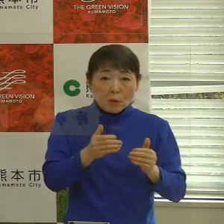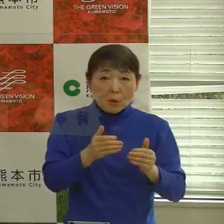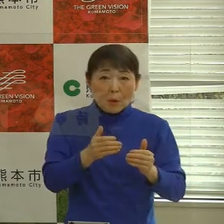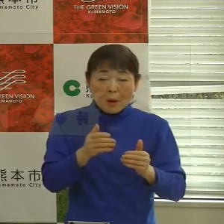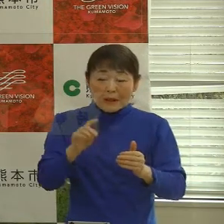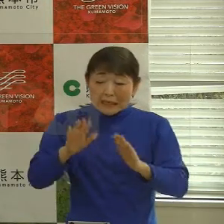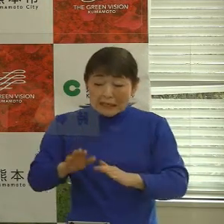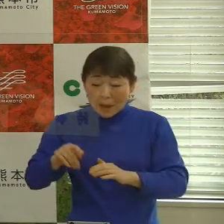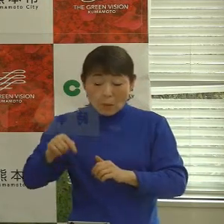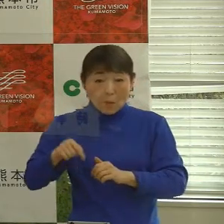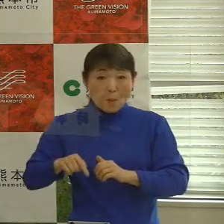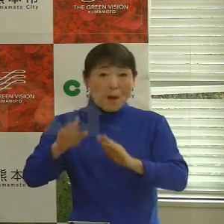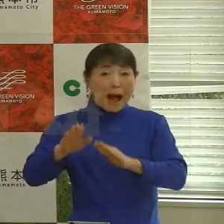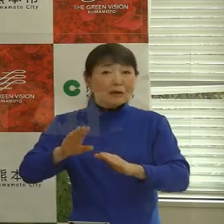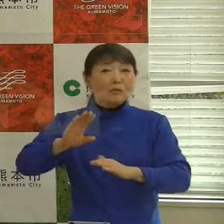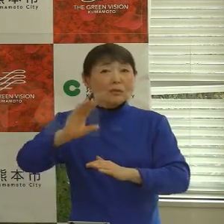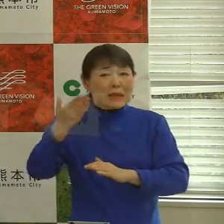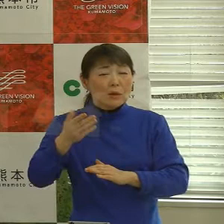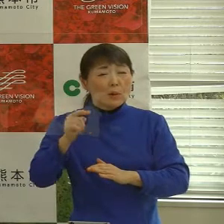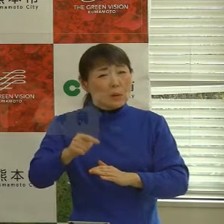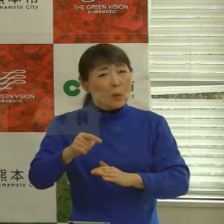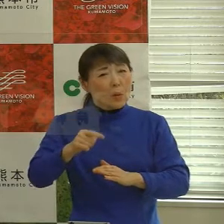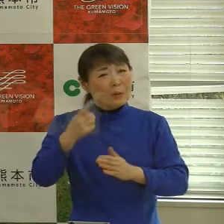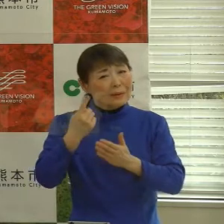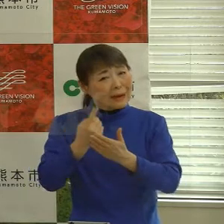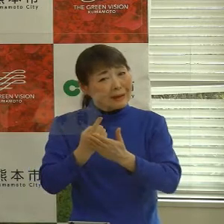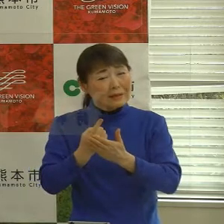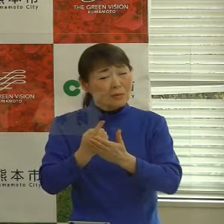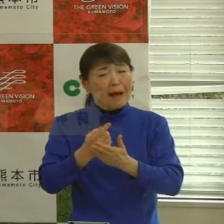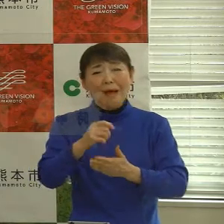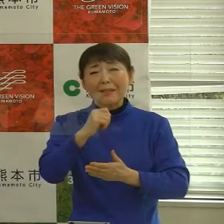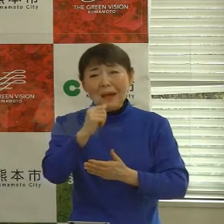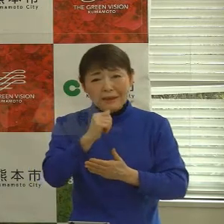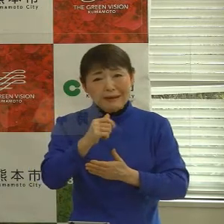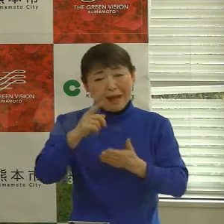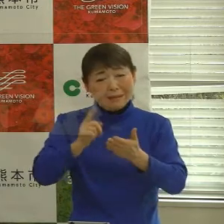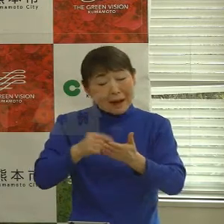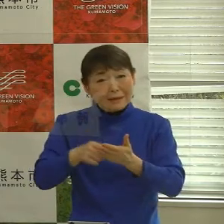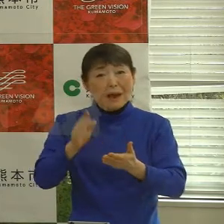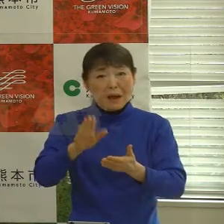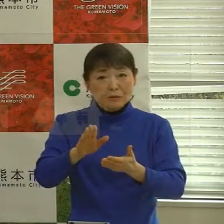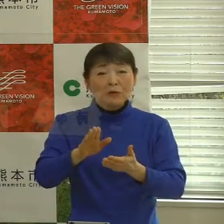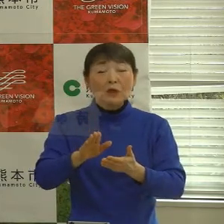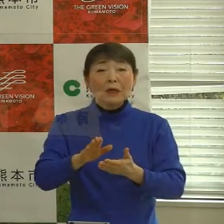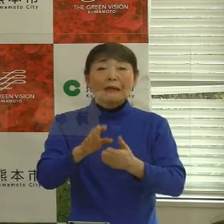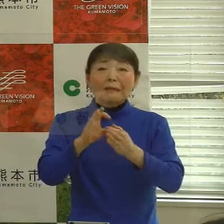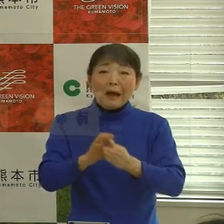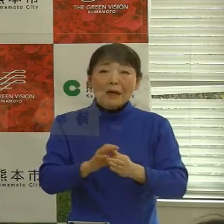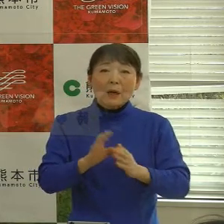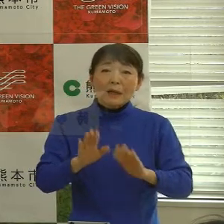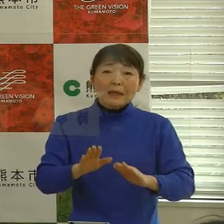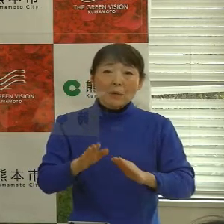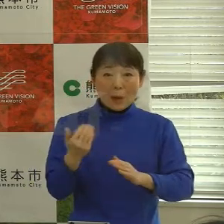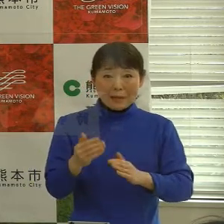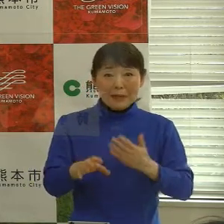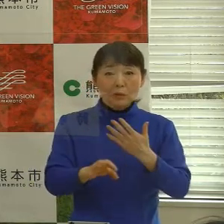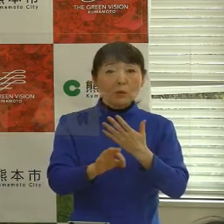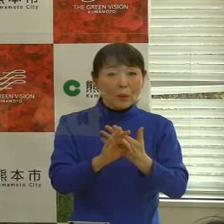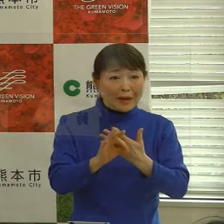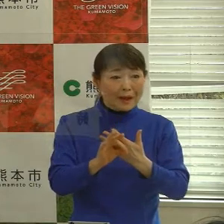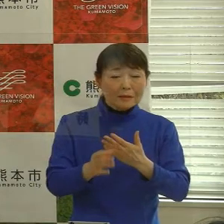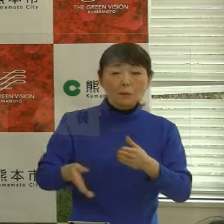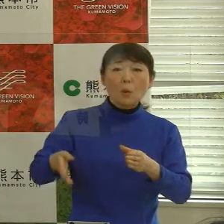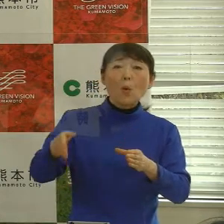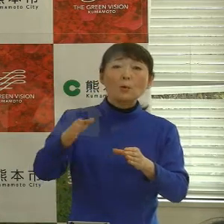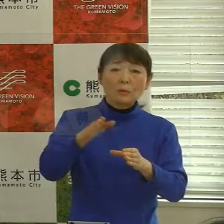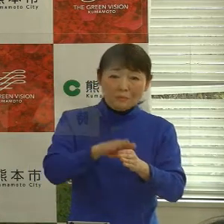ここだけではやっぱり十分フォローしきれない部分もあるかもしれませんので、まあ、こういったケースを踏まえてですね、特にこの